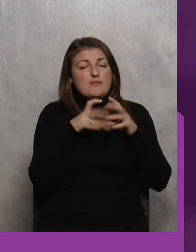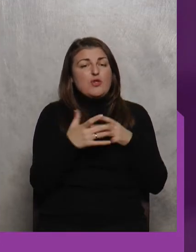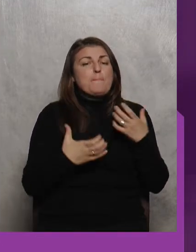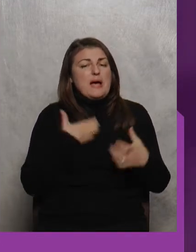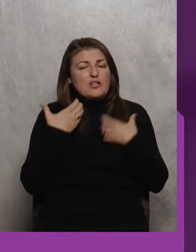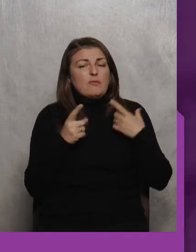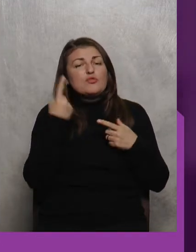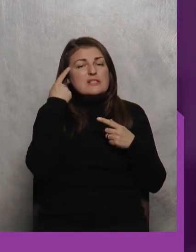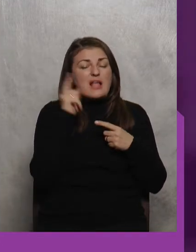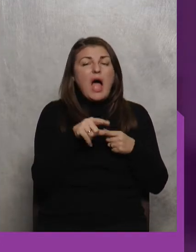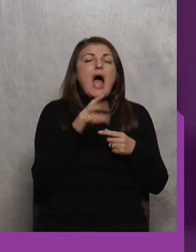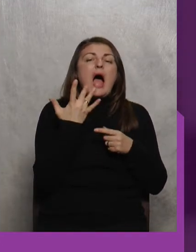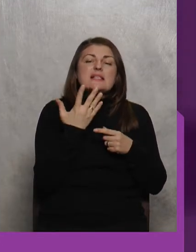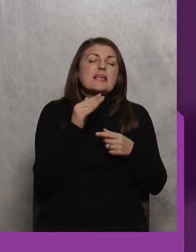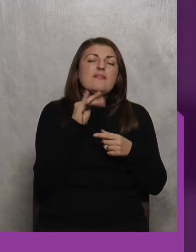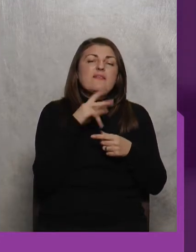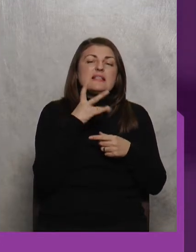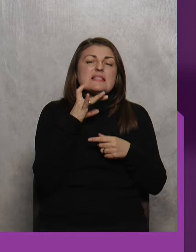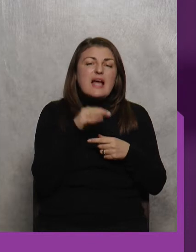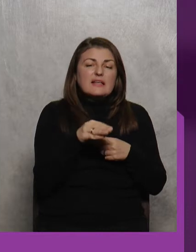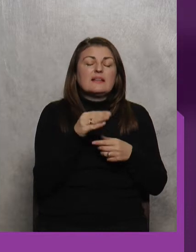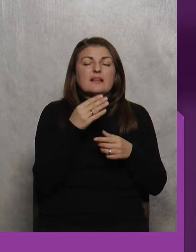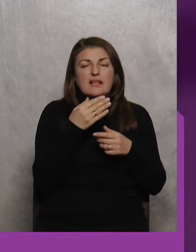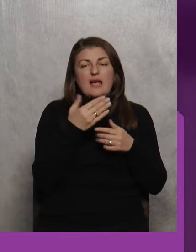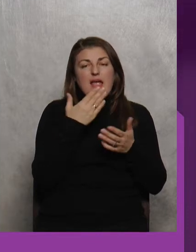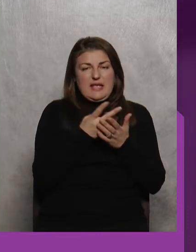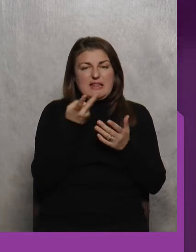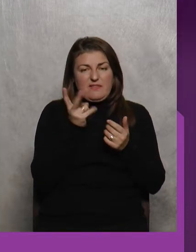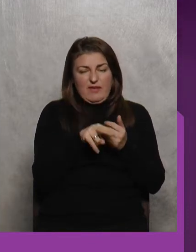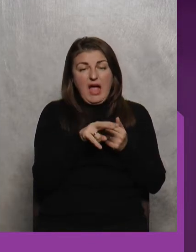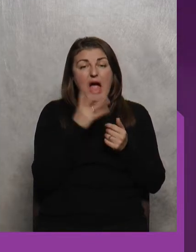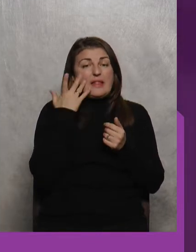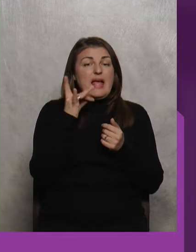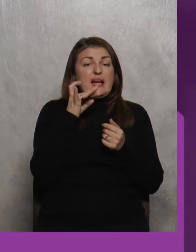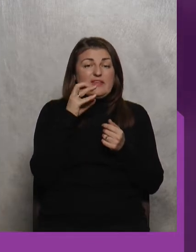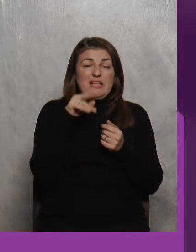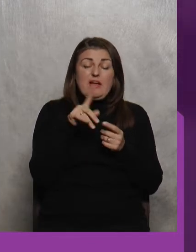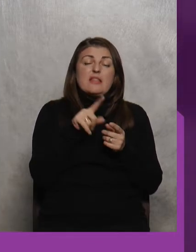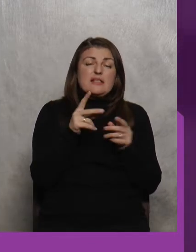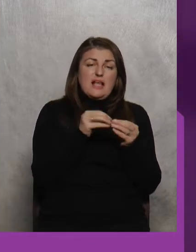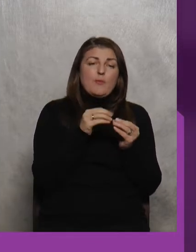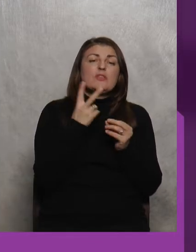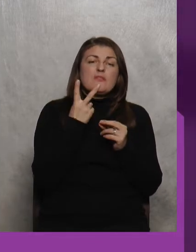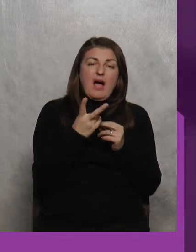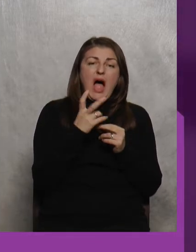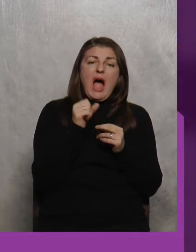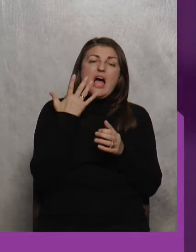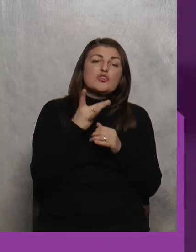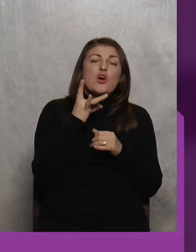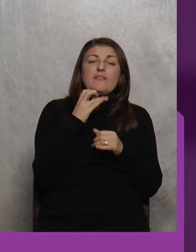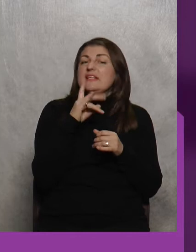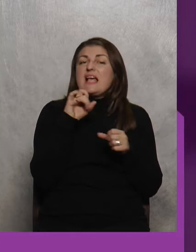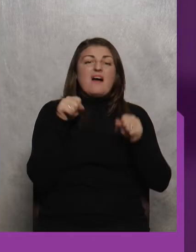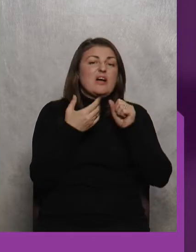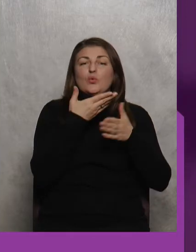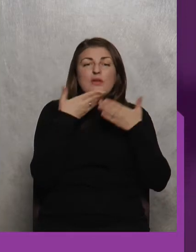що знає, що... А скільки фальстартів Богдан... до дискваліфікації? Дві? Два? При рефері захваті так само два. А якщо рефері захвату